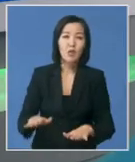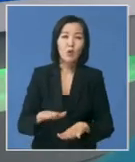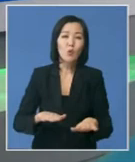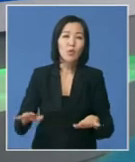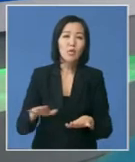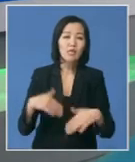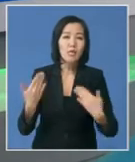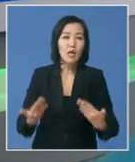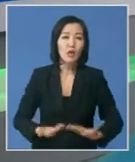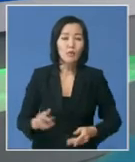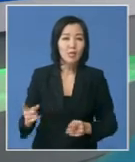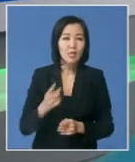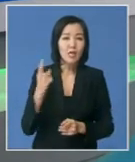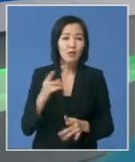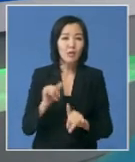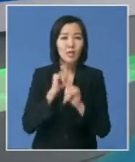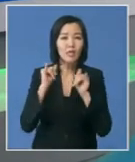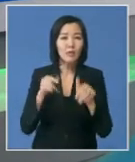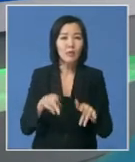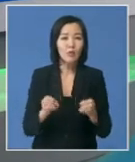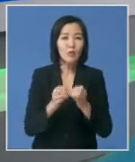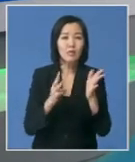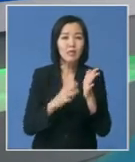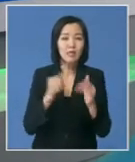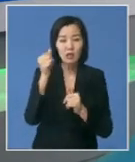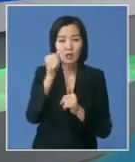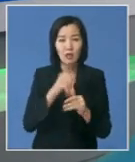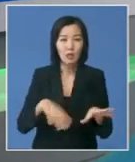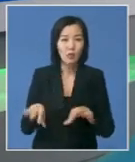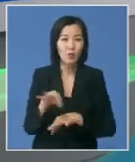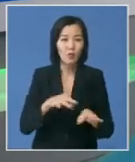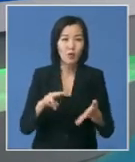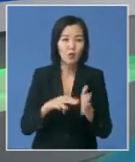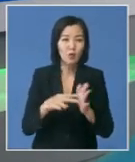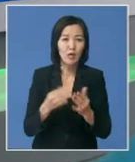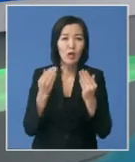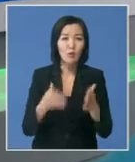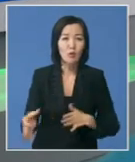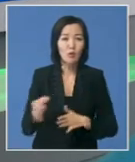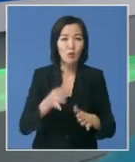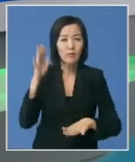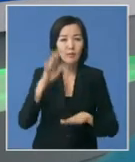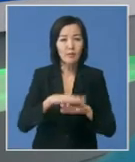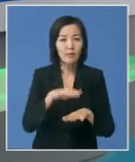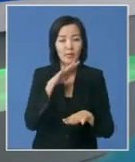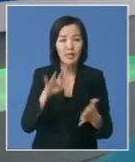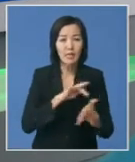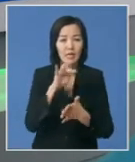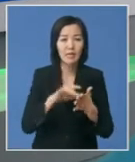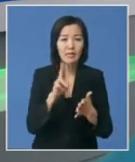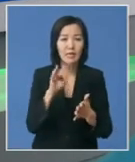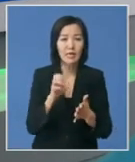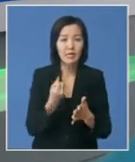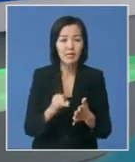Өңірлердің әлеуметтік экономикалық дамуы мен 2018 жылға жоба жоспарлар. Бүгін облыс әкімі Текелі қаласы мен Қарасай